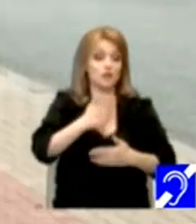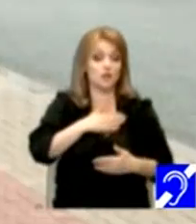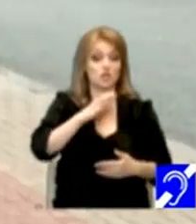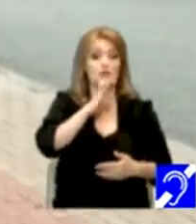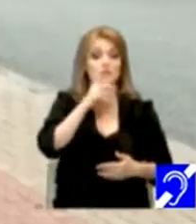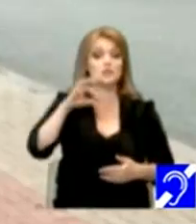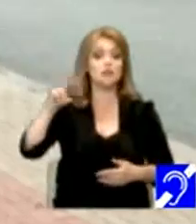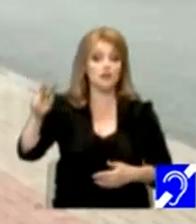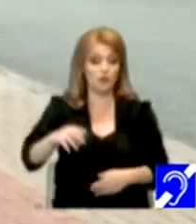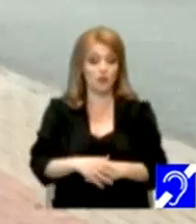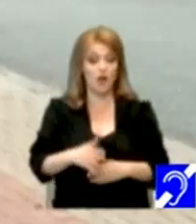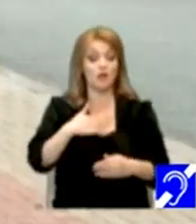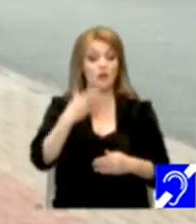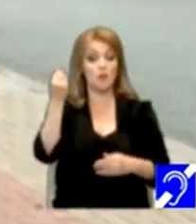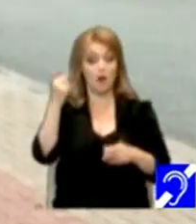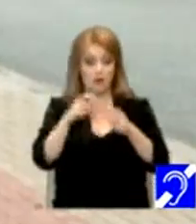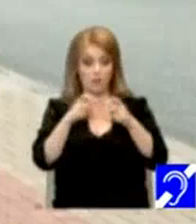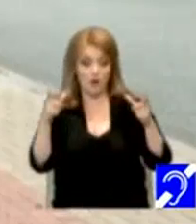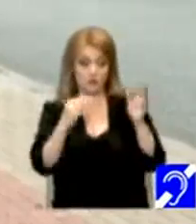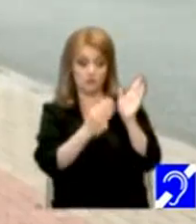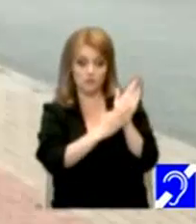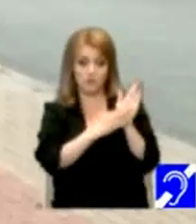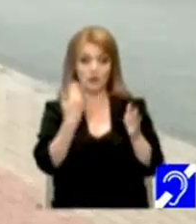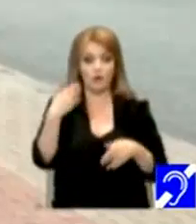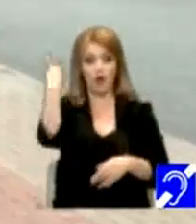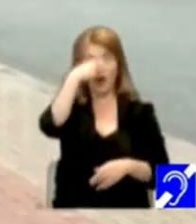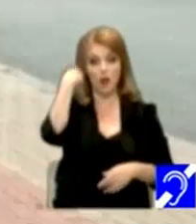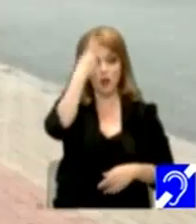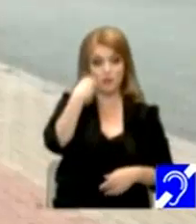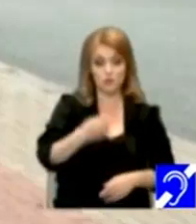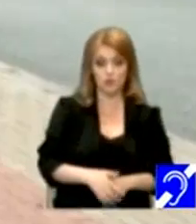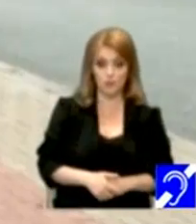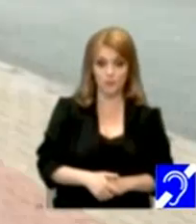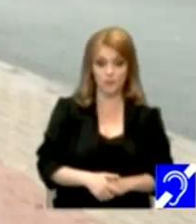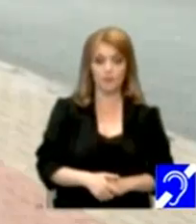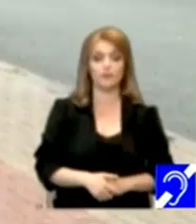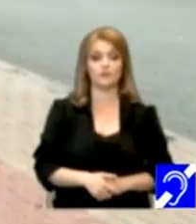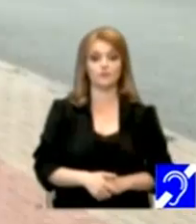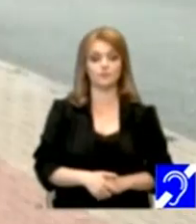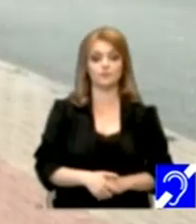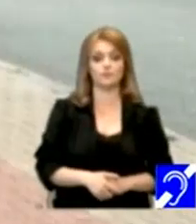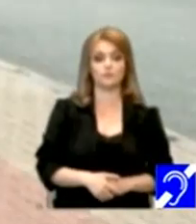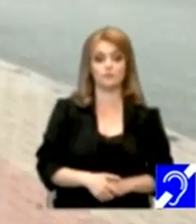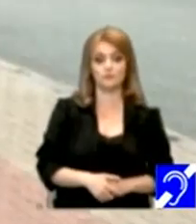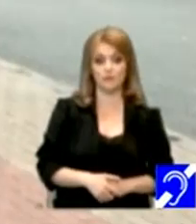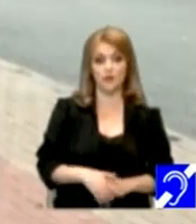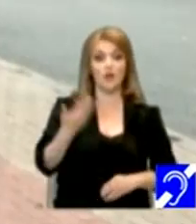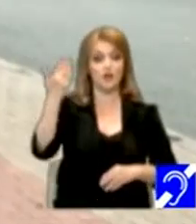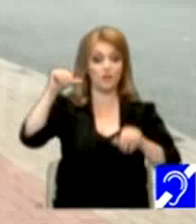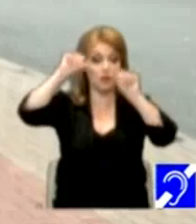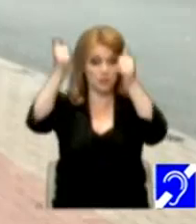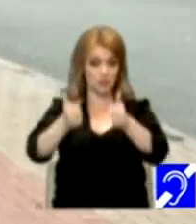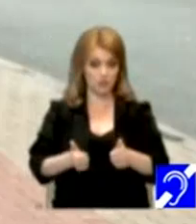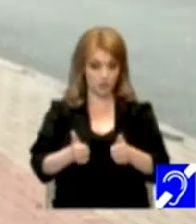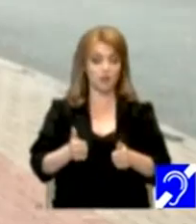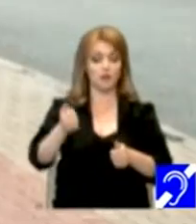Bancnotele conțin imaginea acestuia, iar în marele orașe sunt expuse busturi sau statuia lui Ștefan cel Mare. Statuia principală de